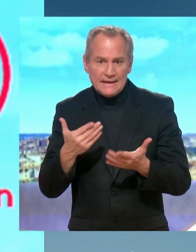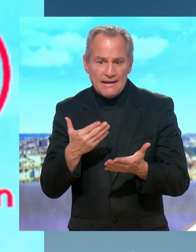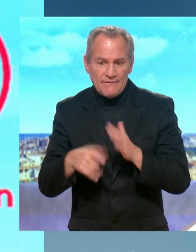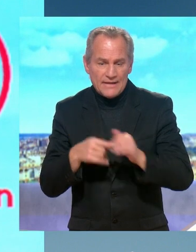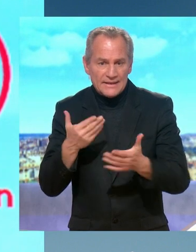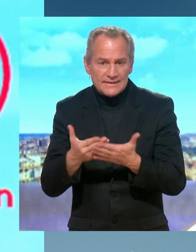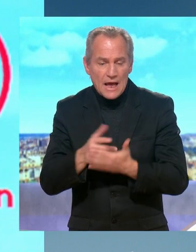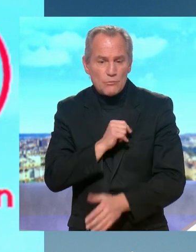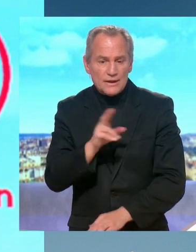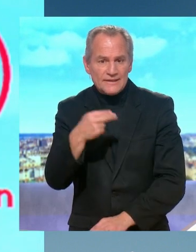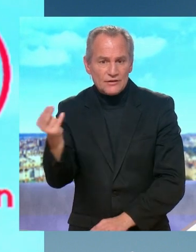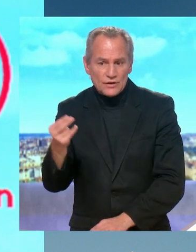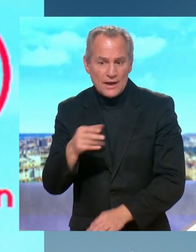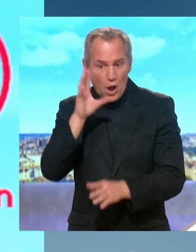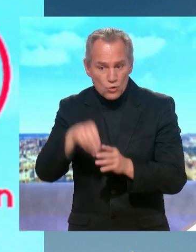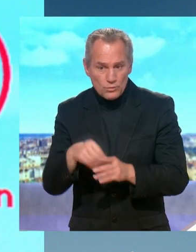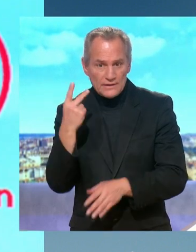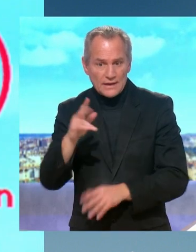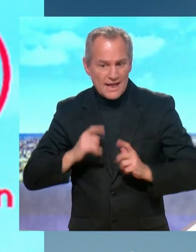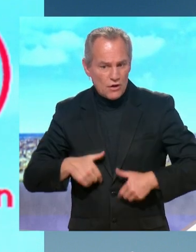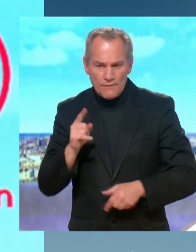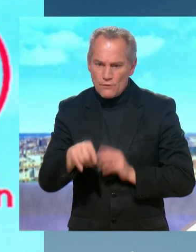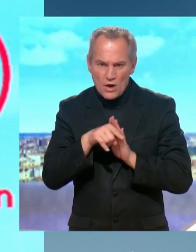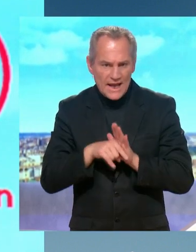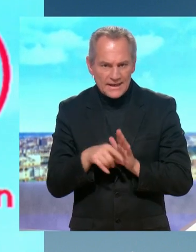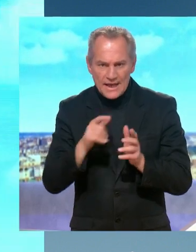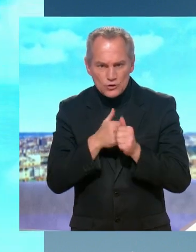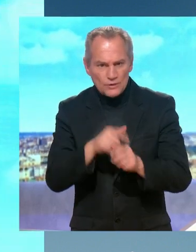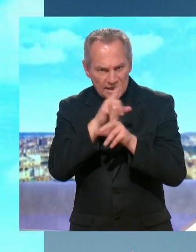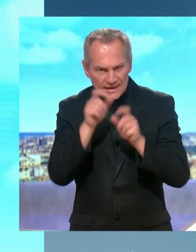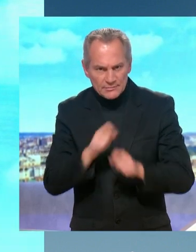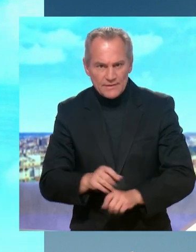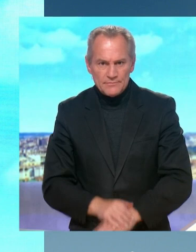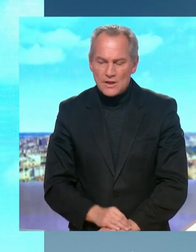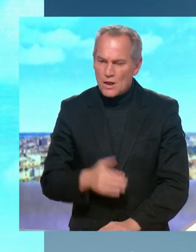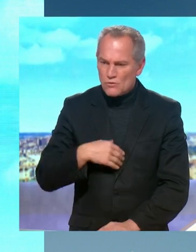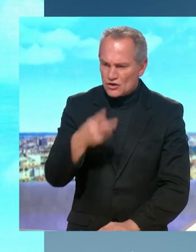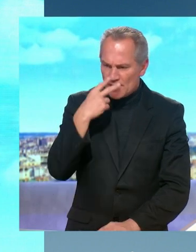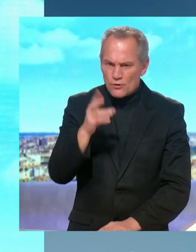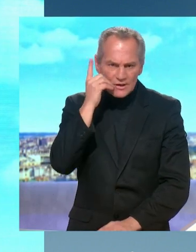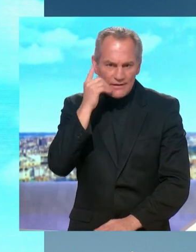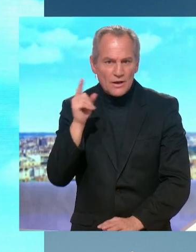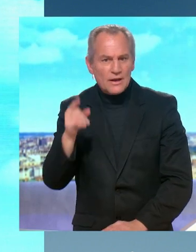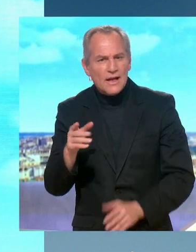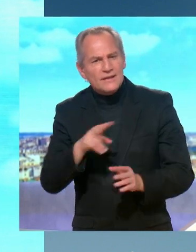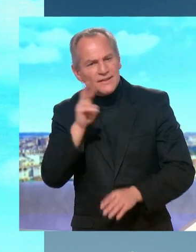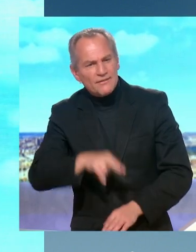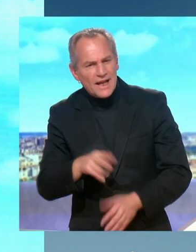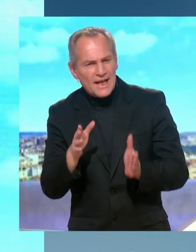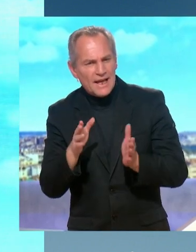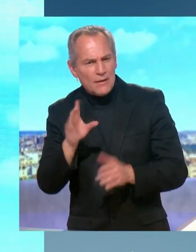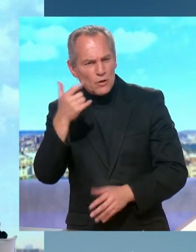et la police nationale y compris dans ces écoles doit respecter les règles comme tout le monde merci Charles-Din je vous ai dit avec votre téléphone c'est vrai que la première ministre vous a demandé de désinstaller WhatsApp,